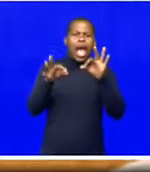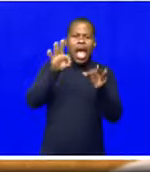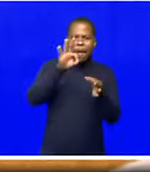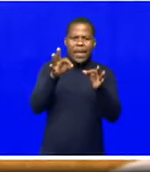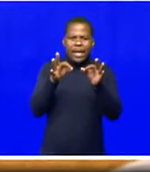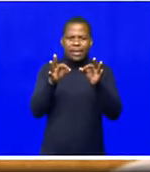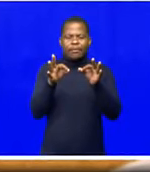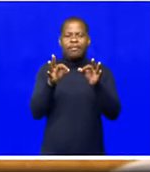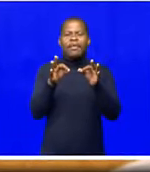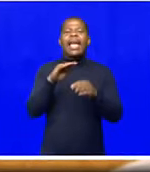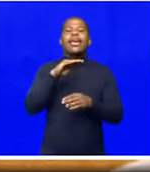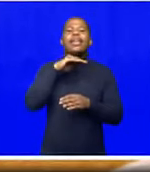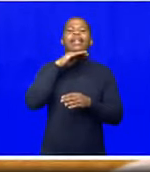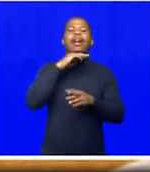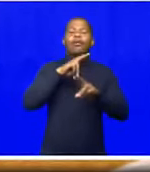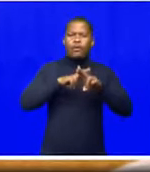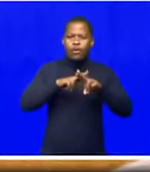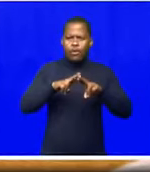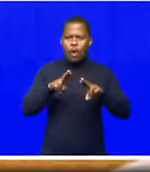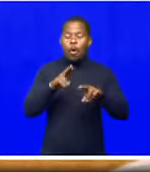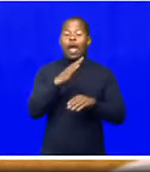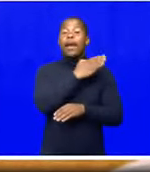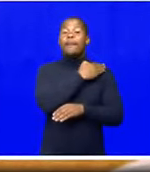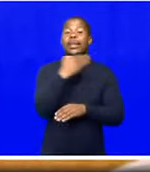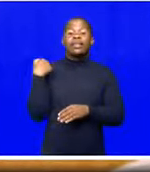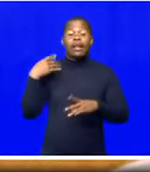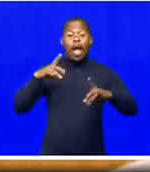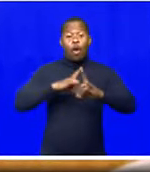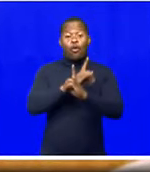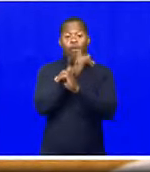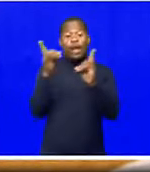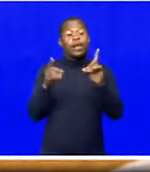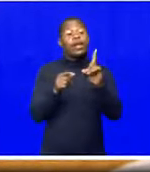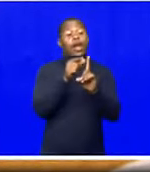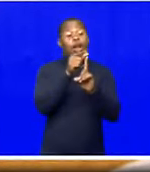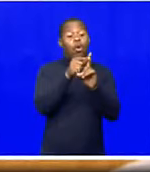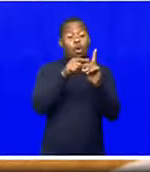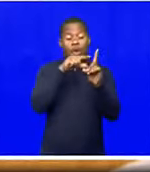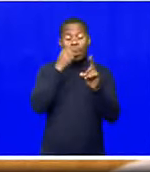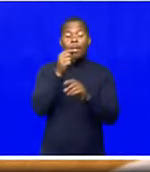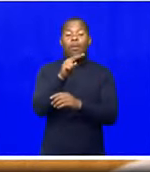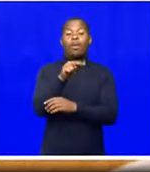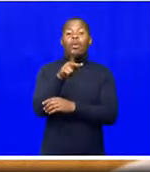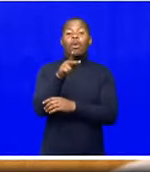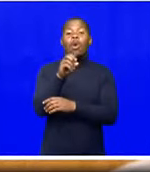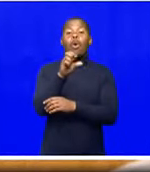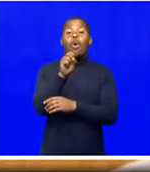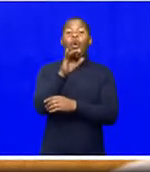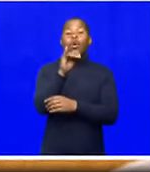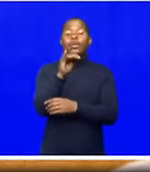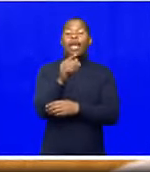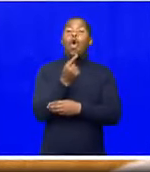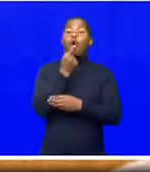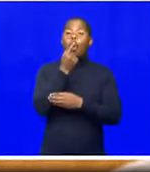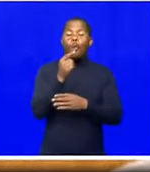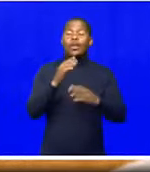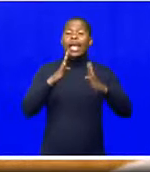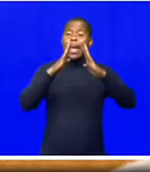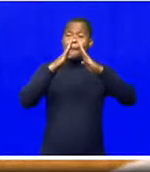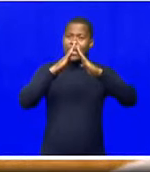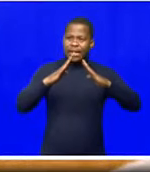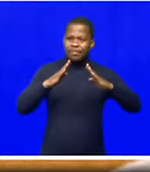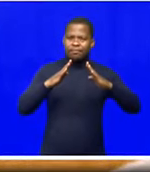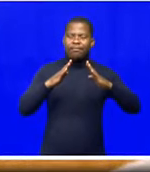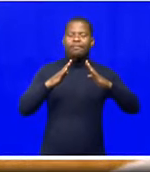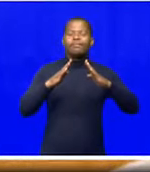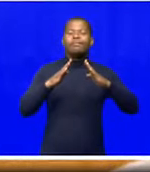etibhedlela nasemtholampilo yakuleli. Ngekusho kwendvuna yetempilo lizinkosi embikweni lawuthumelele betindzaba, litiko liyachubeka